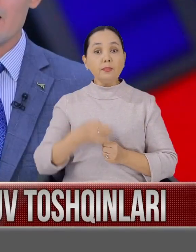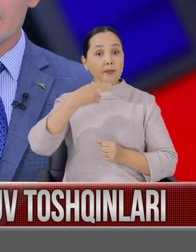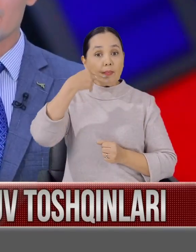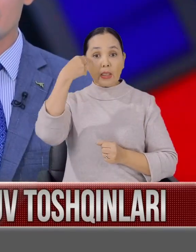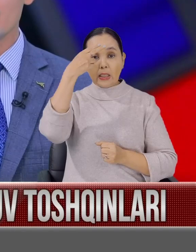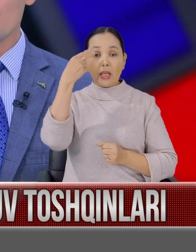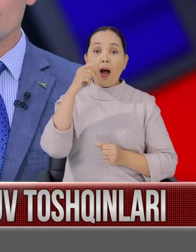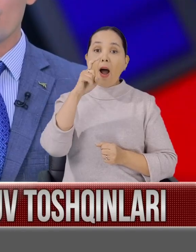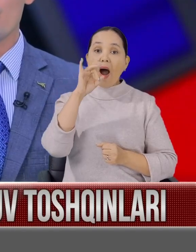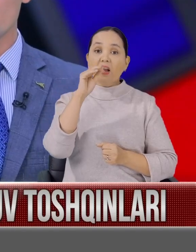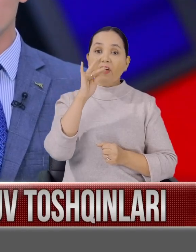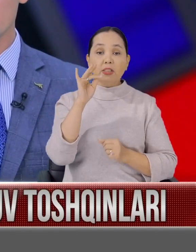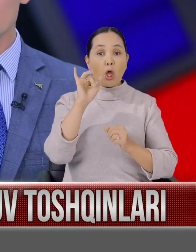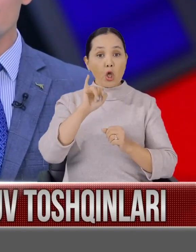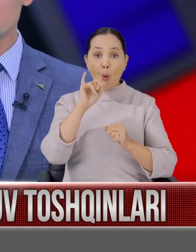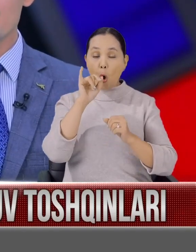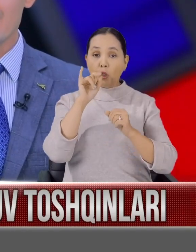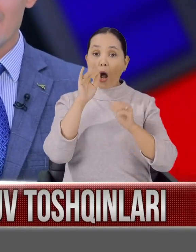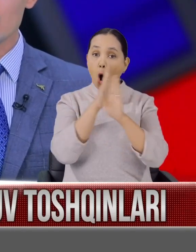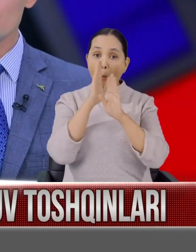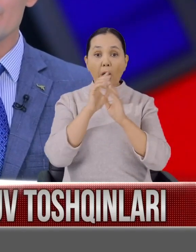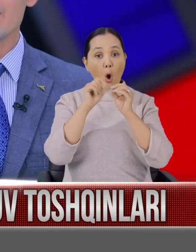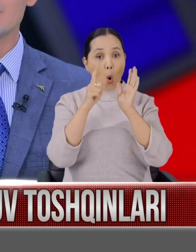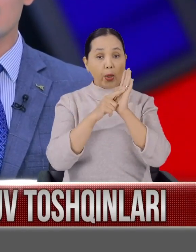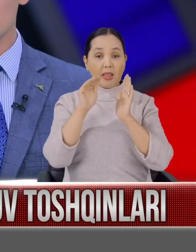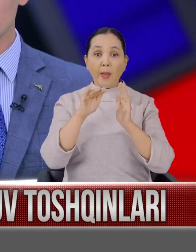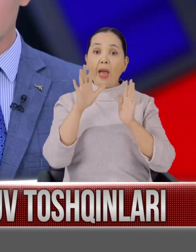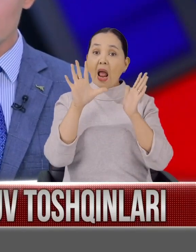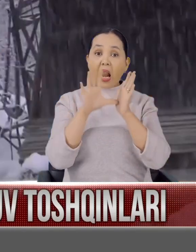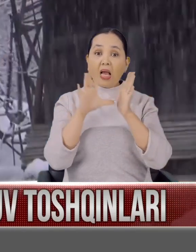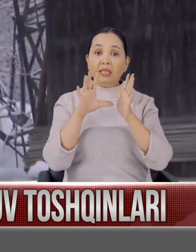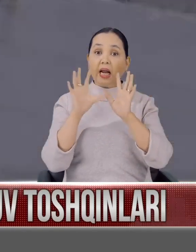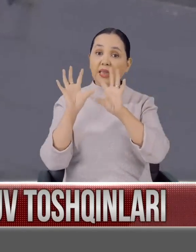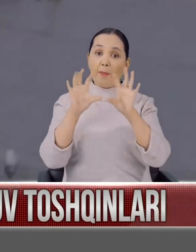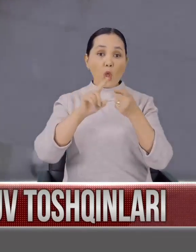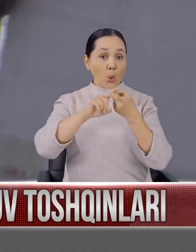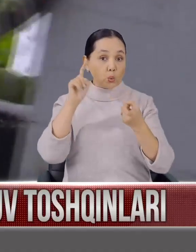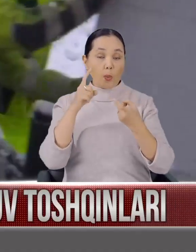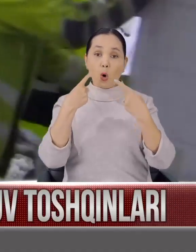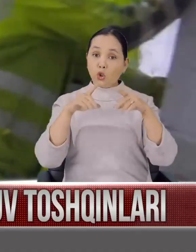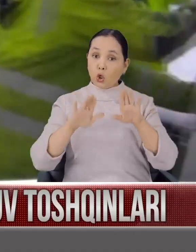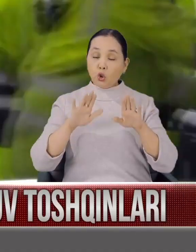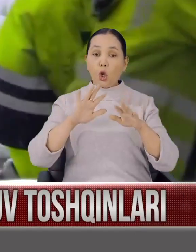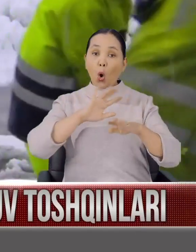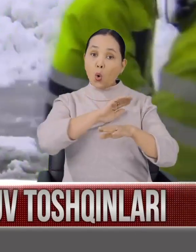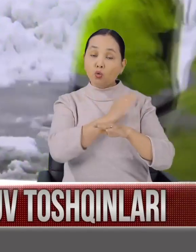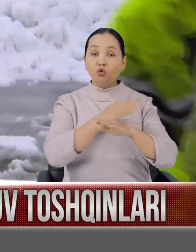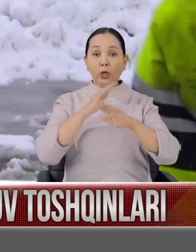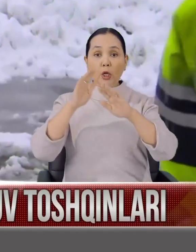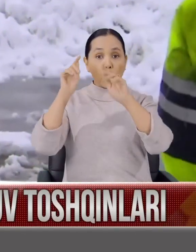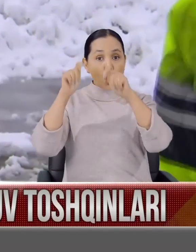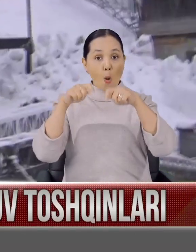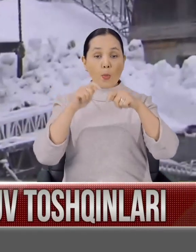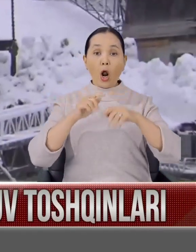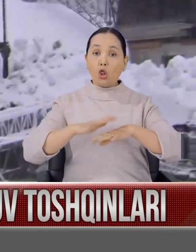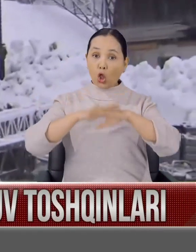Italiya va Xorvatiyada yomon ob-havo tufayli 17 mingga yaqin uy elektr ta'minotidan uzilib qolgan. Boshqa joylarda kuchli yomg'ir va toshqinlar